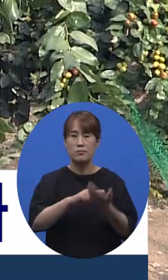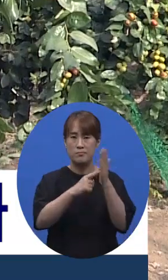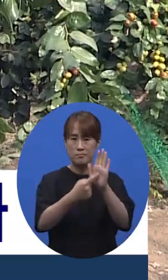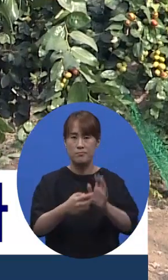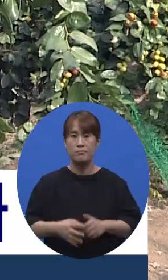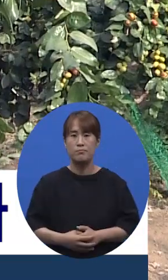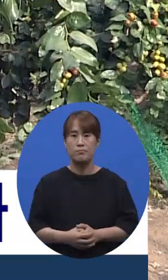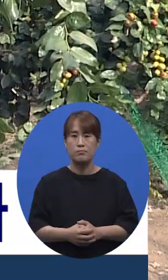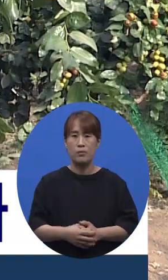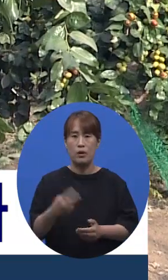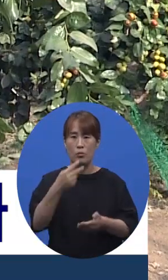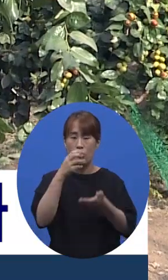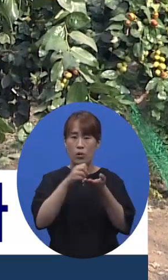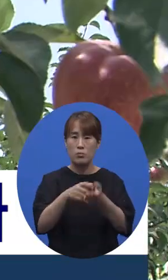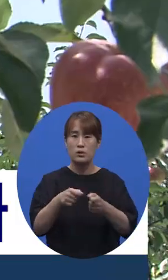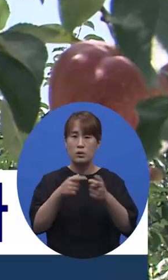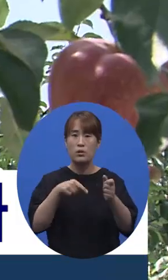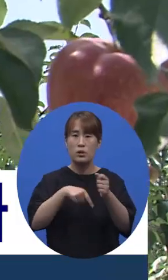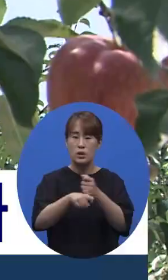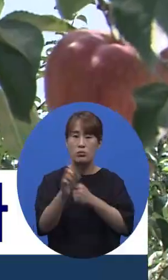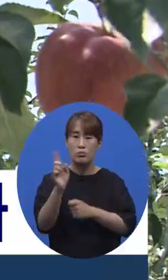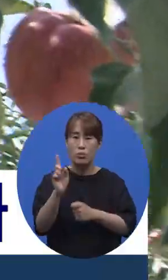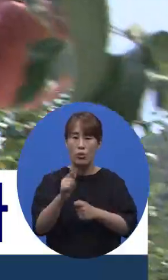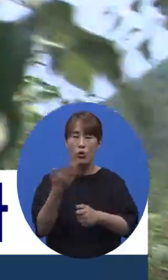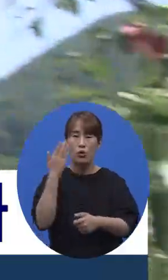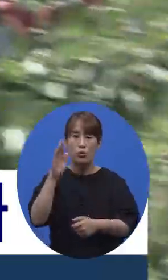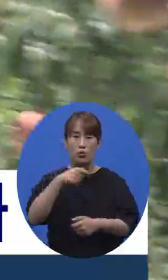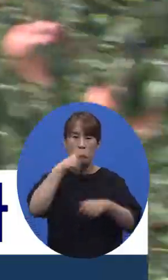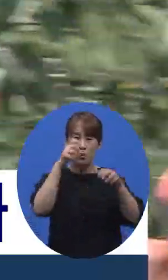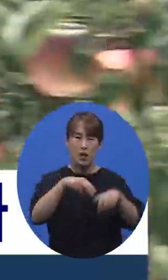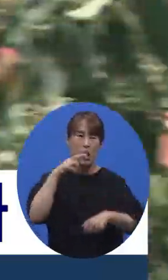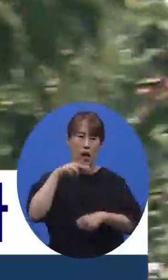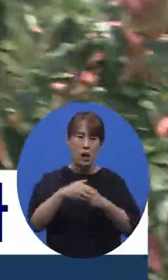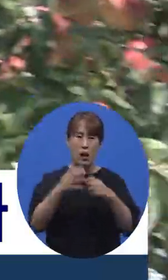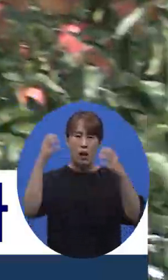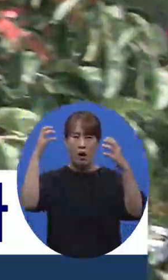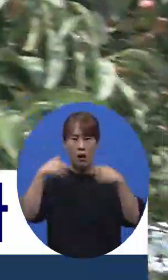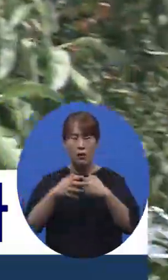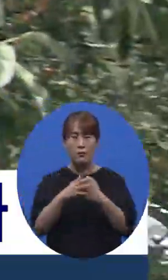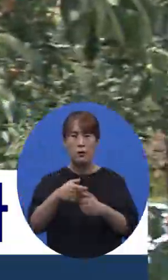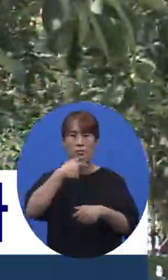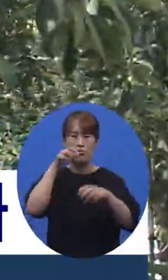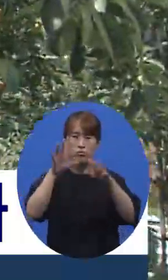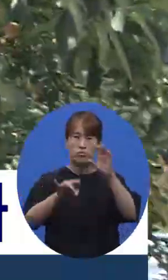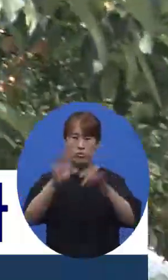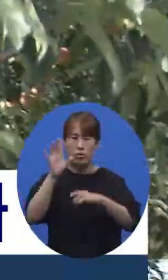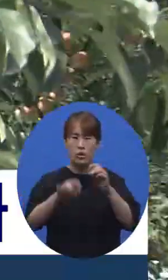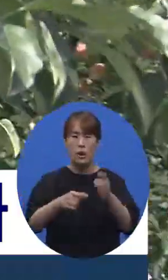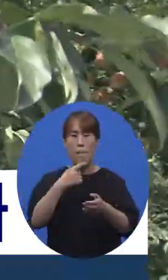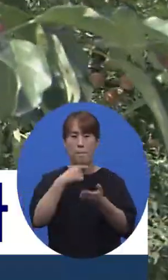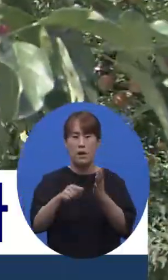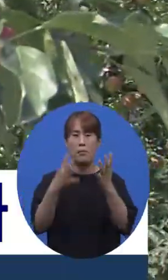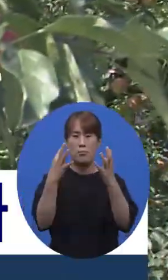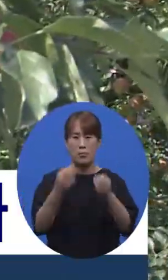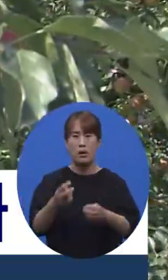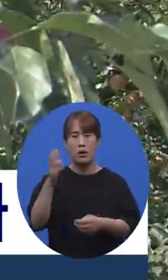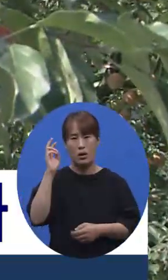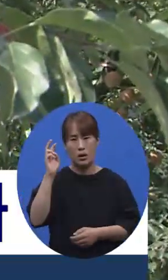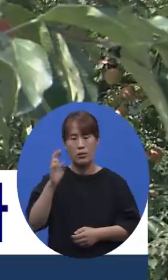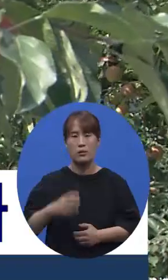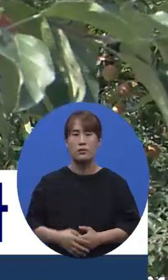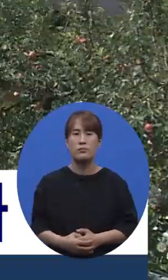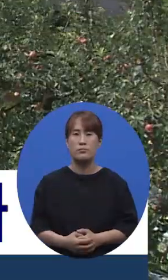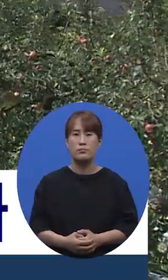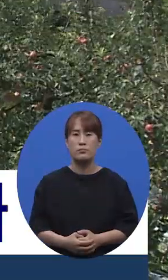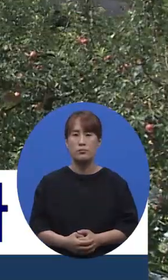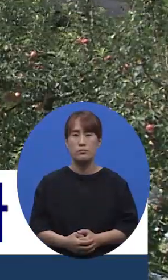손이 얻습니다 보험 가입이 증가한 것은 최근 집중 호와 폭염 가뭄 등으로 농작물 피해가 증가했기